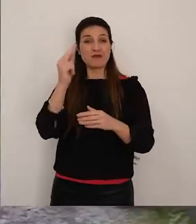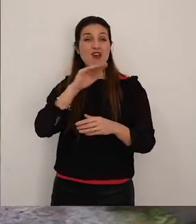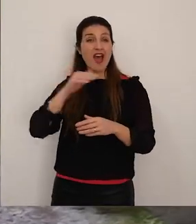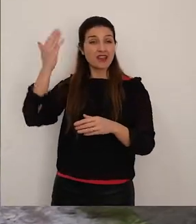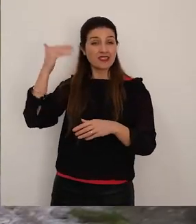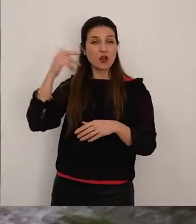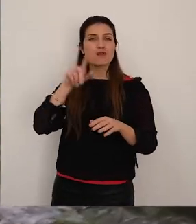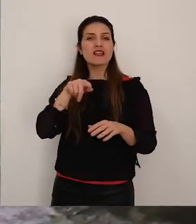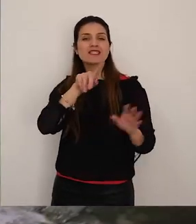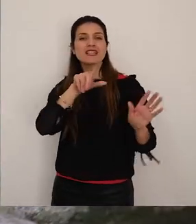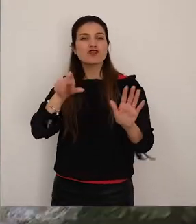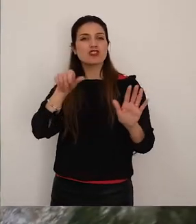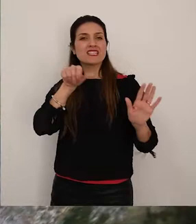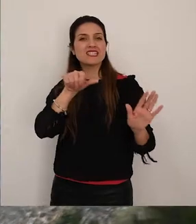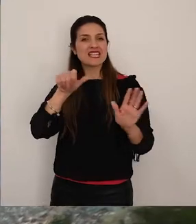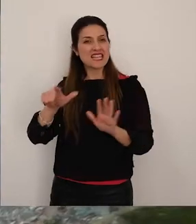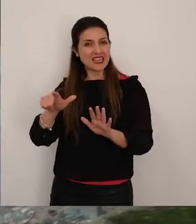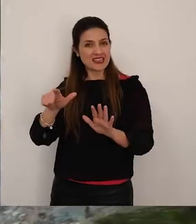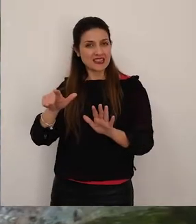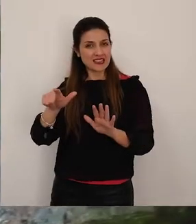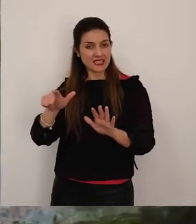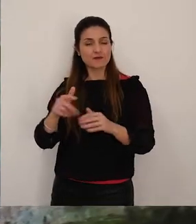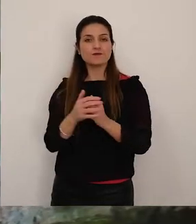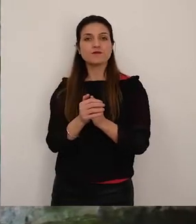al 1767.